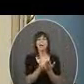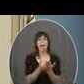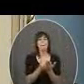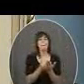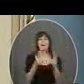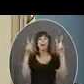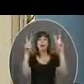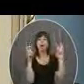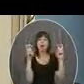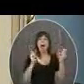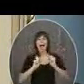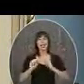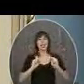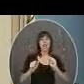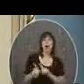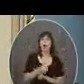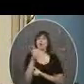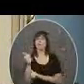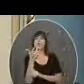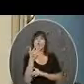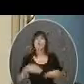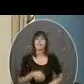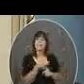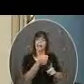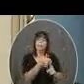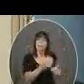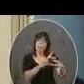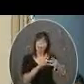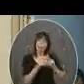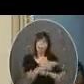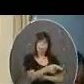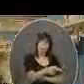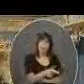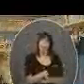autrement ». J'aimerais que la ministre m'explique ça, M. le Président. Ah, bravo.